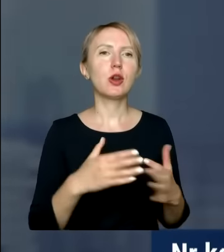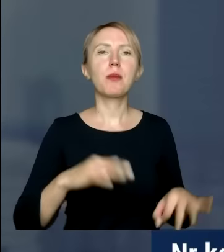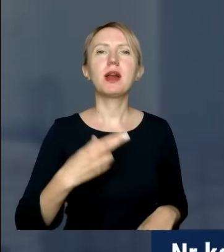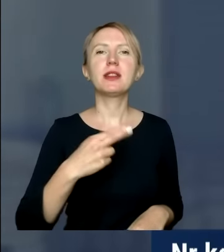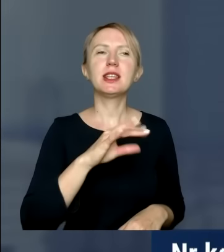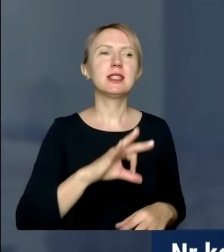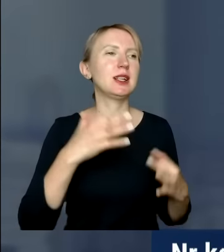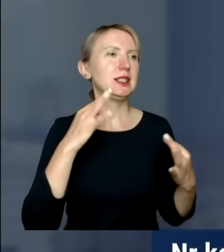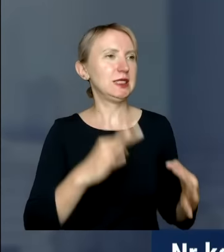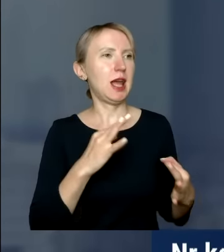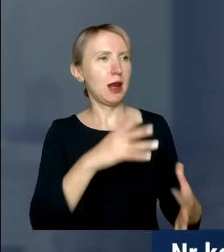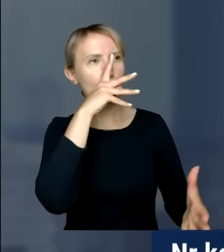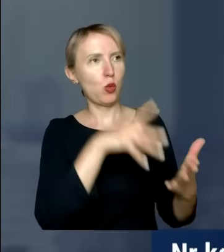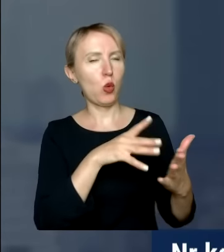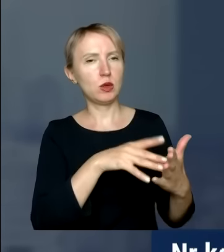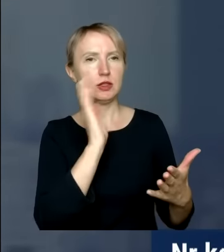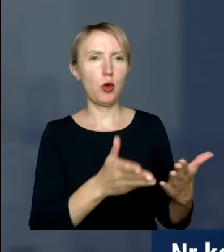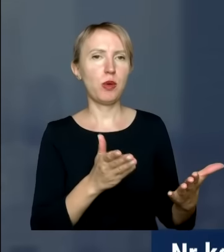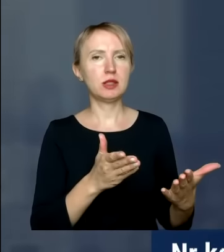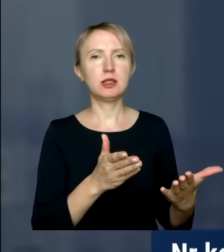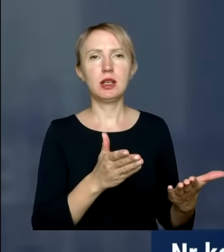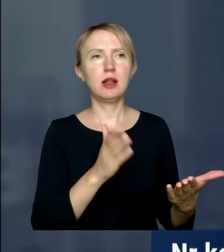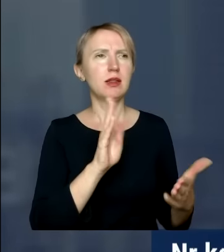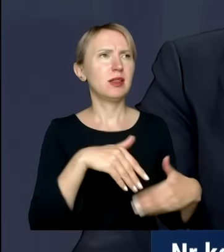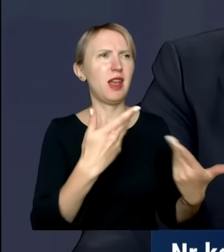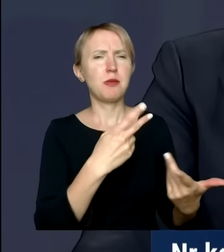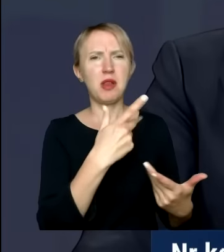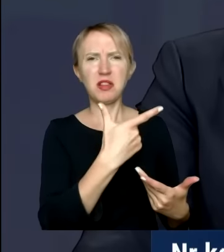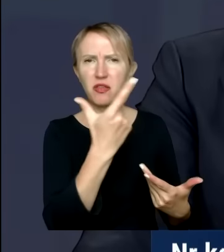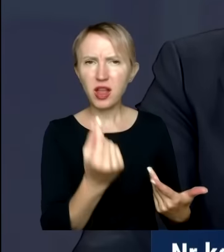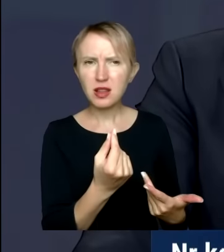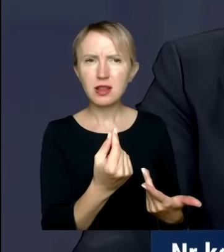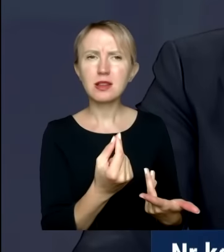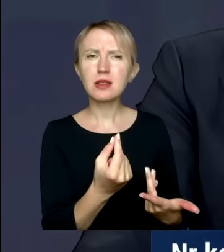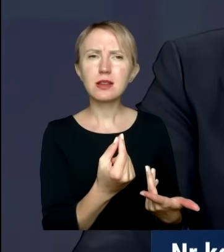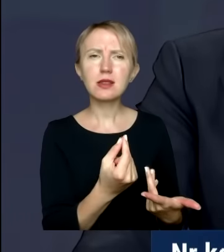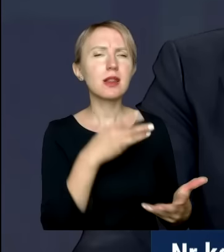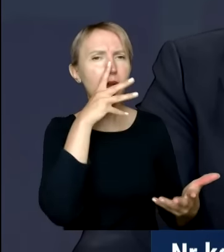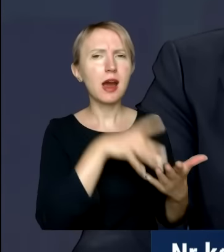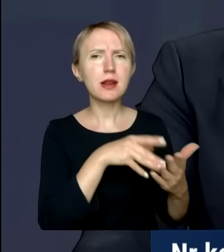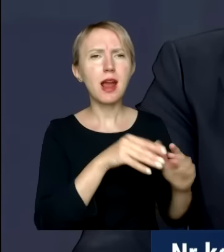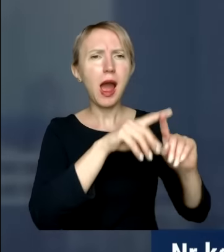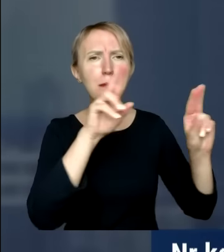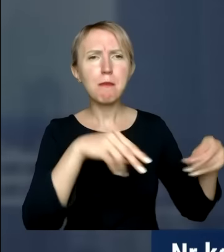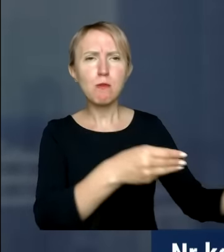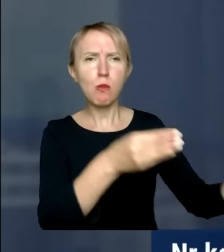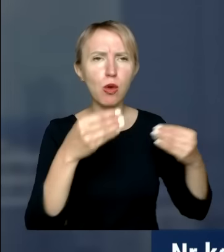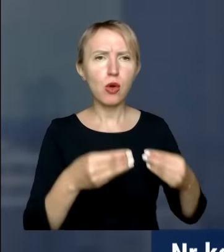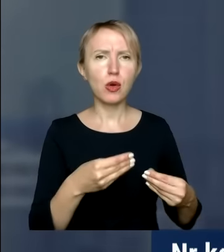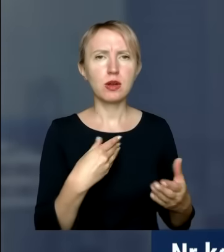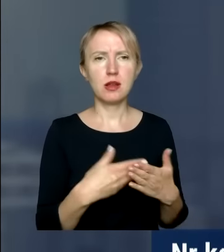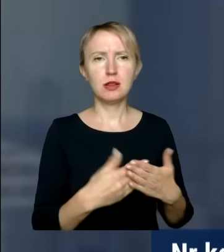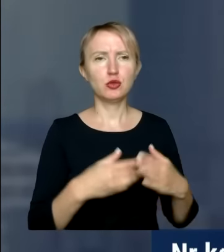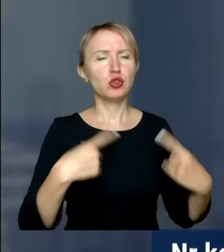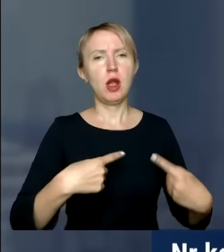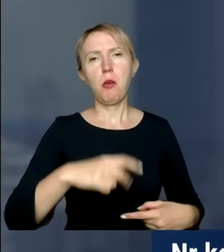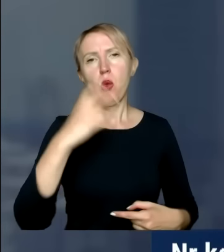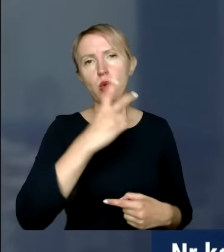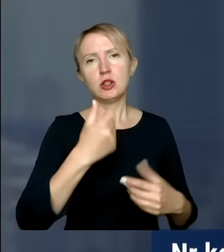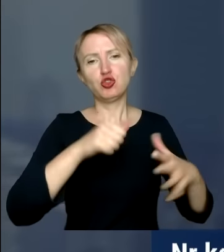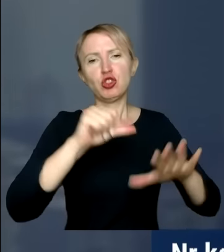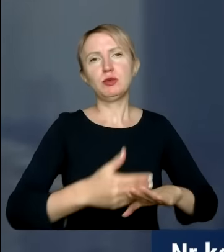teraz ich będzie rozliczał i daje im tam dwa dni czy coś tam czy tam ileś na raporty żeby oni ja A dlaczego nie zainteresował się pół